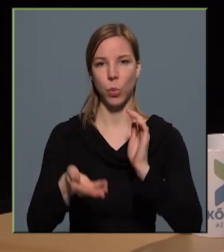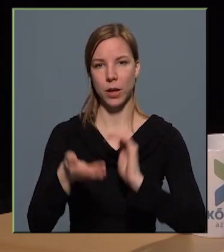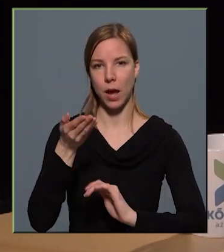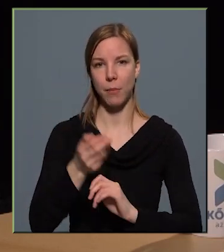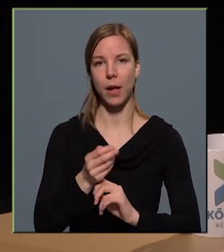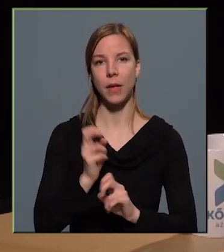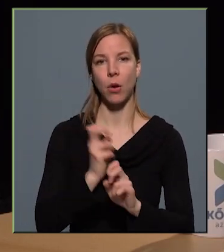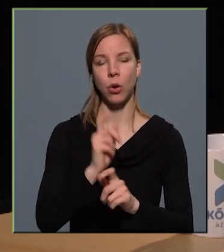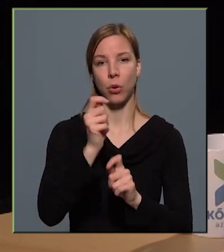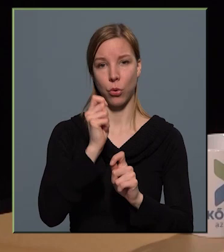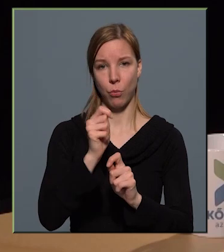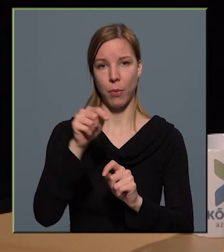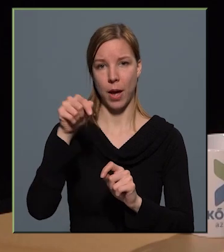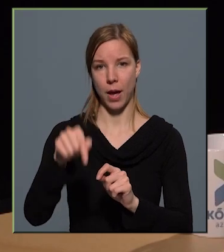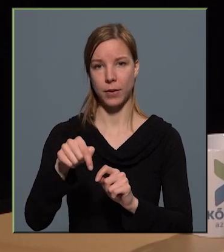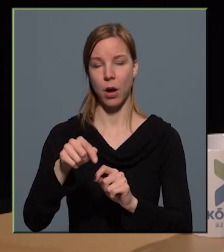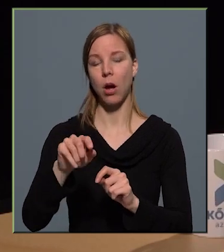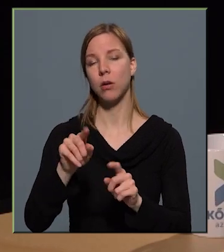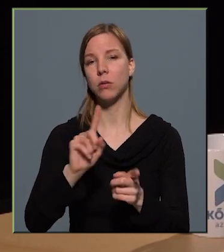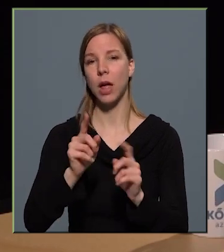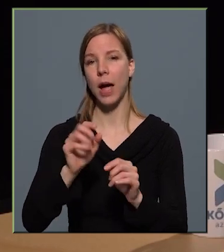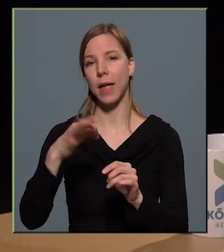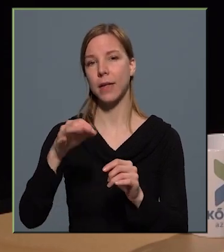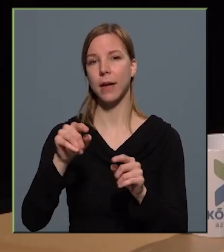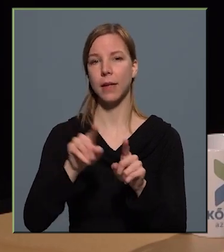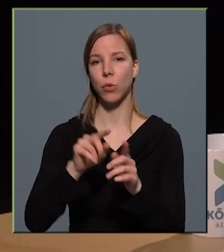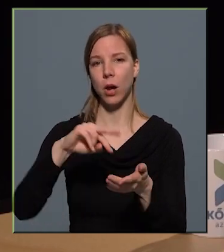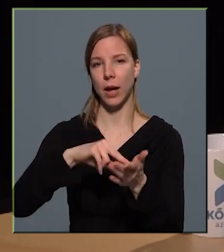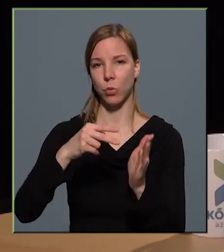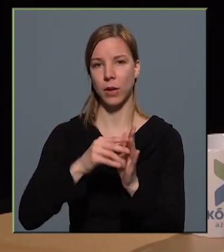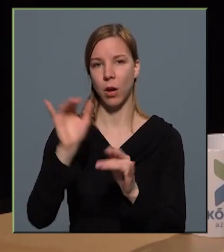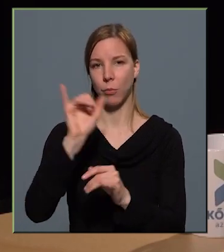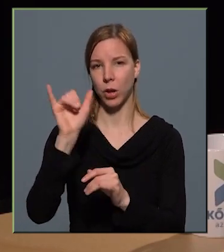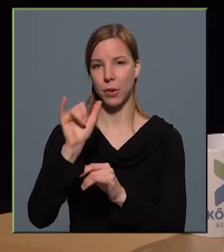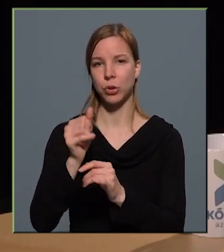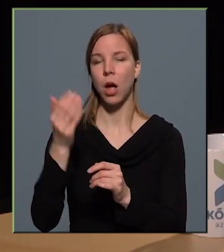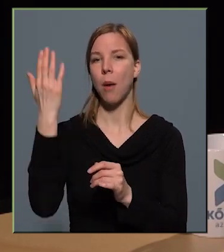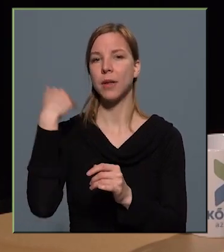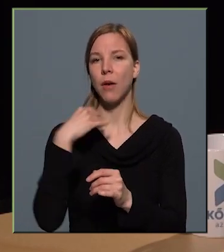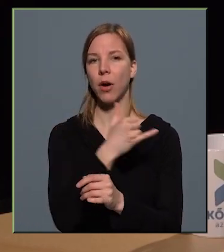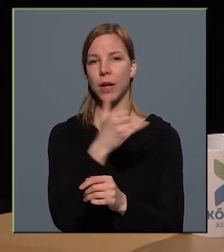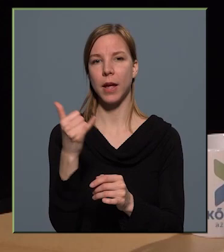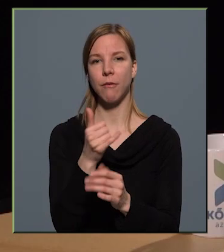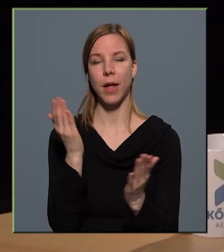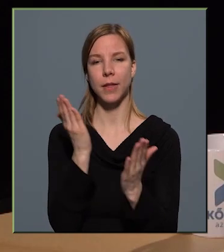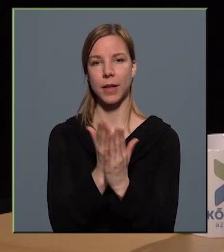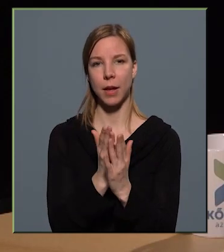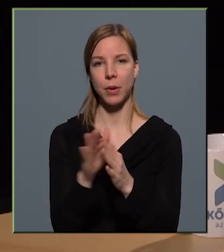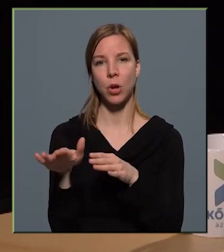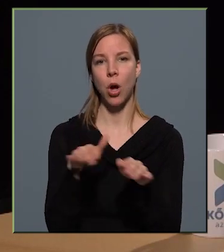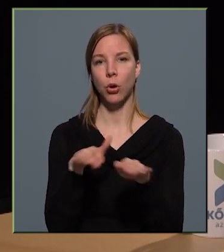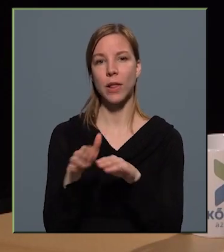azon kevés, vagy talán egyetlen kerület most Budapesten, ahol a tavalyi évhez képest a közlekedési balesetek száma nem